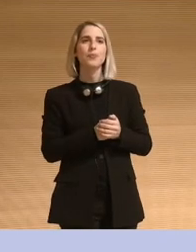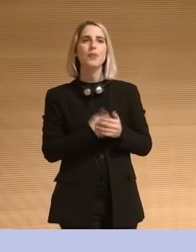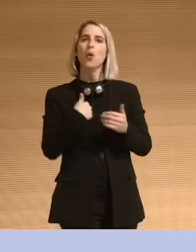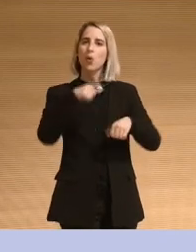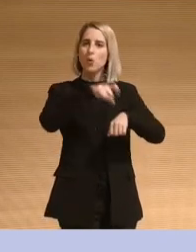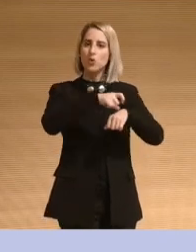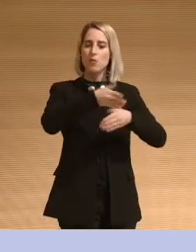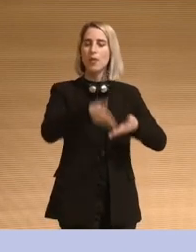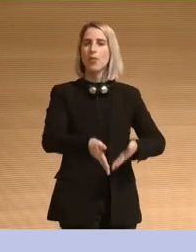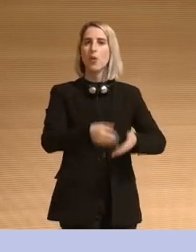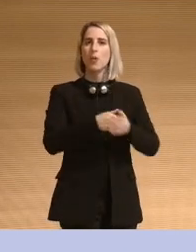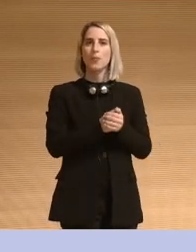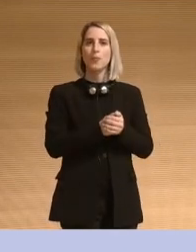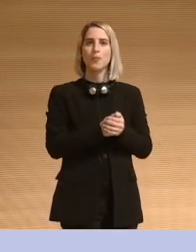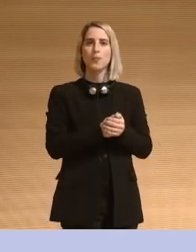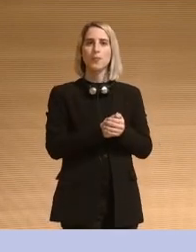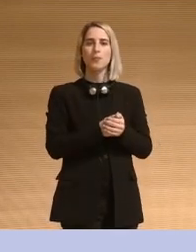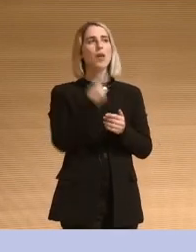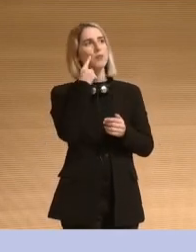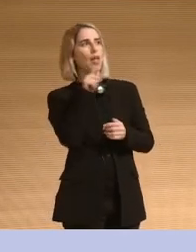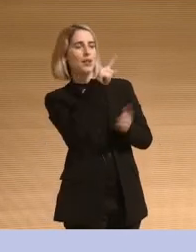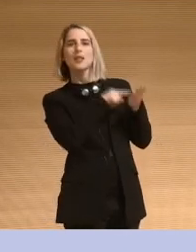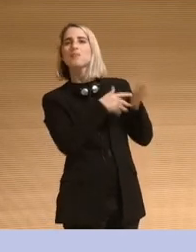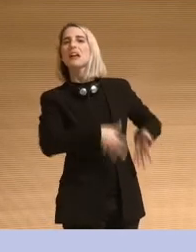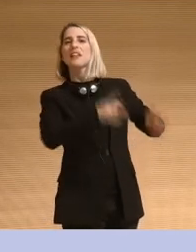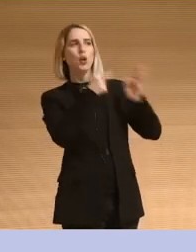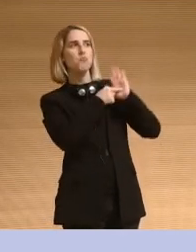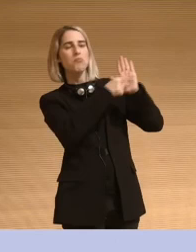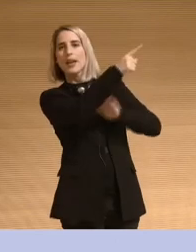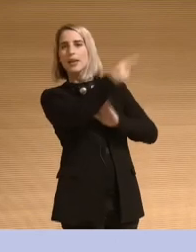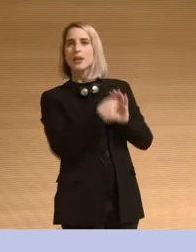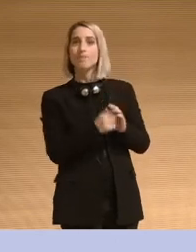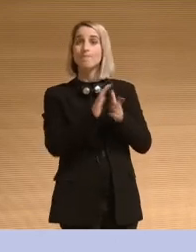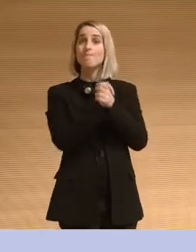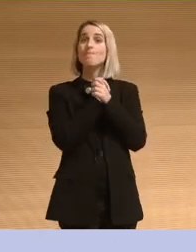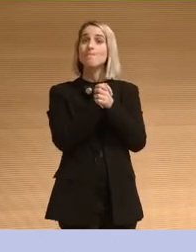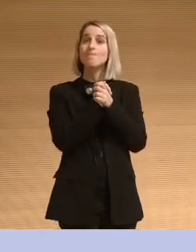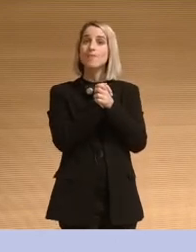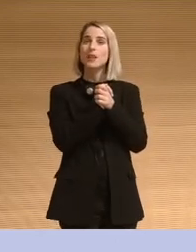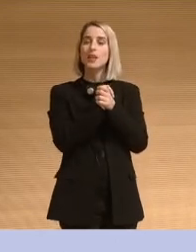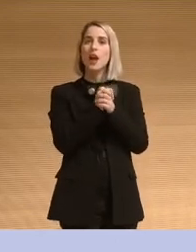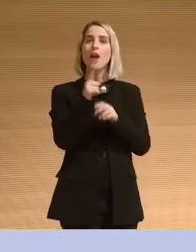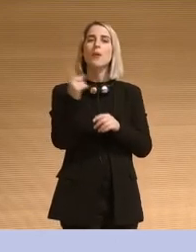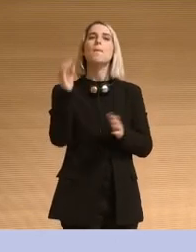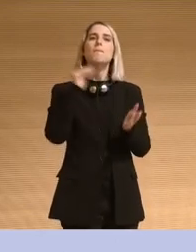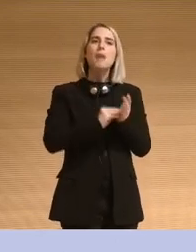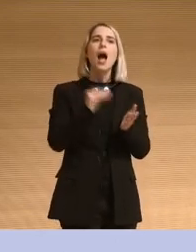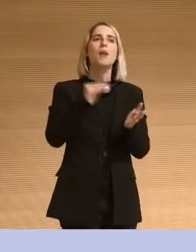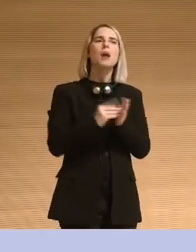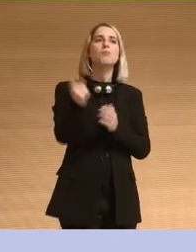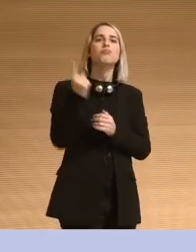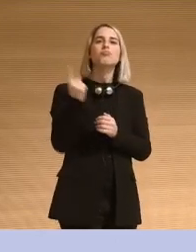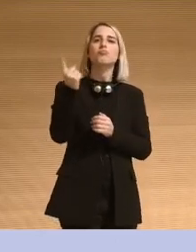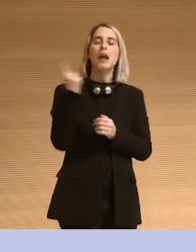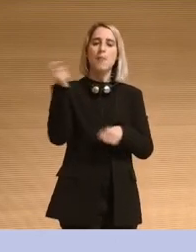νοσηλεύομαι εδώ, δείχνοντας ένα κτίριο στο βάθος, συγχαρητήρια. Λοιπόν, αυτή έρχεται και ξανάρχεται, κάποια στιγμή